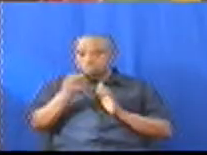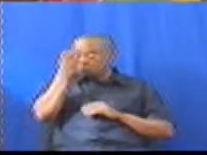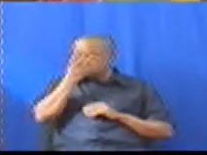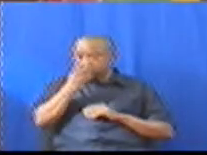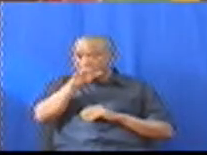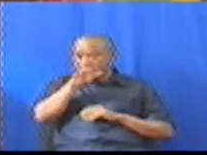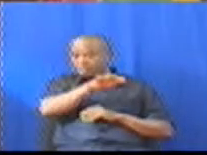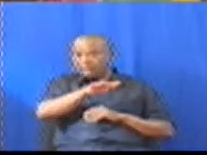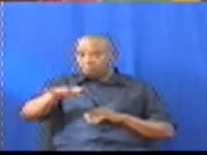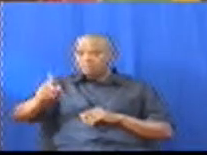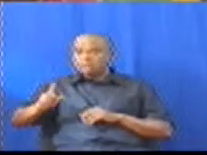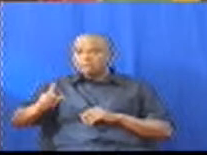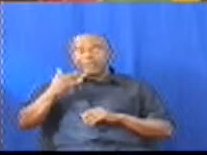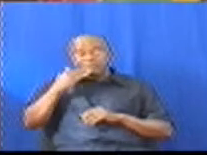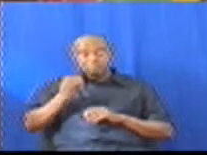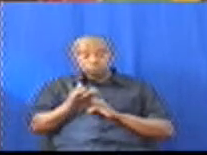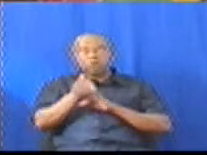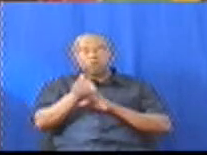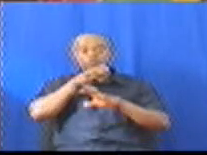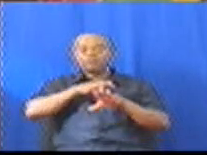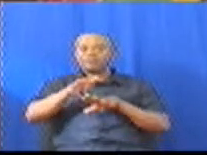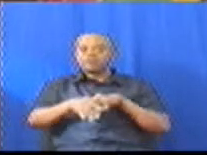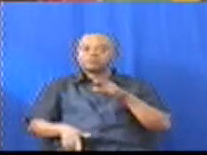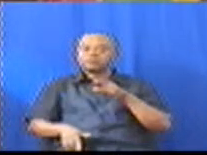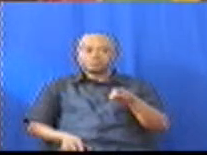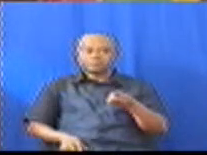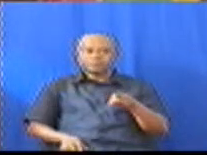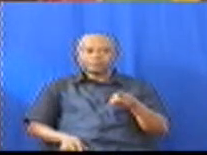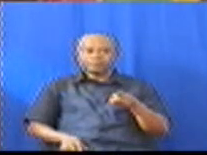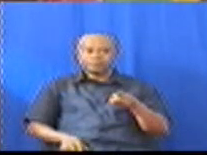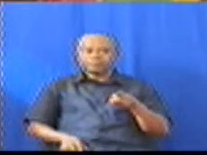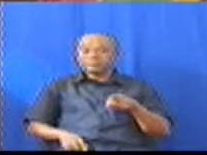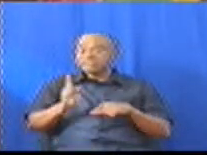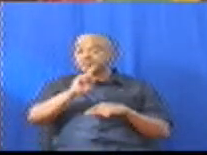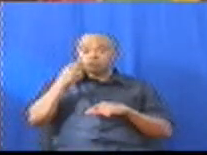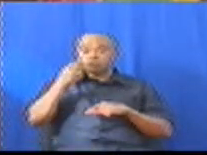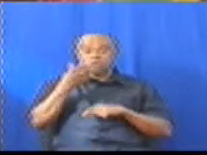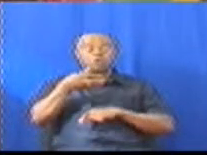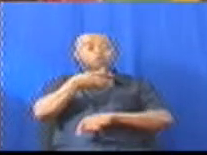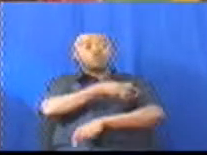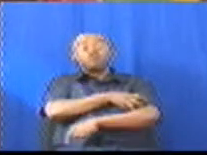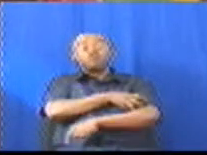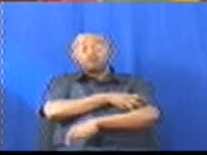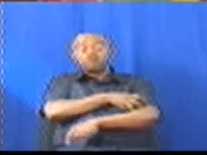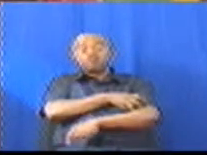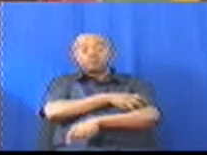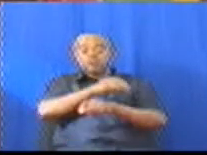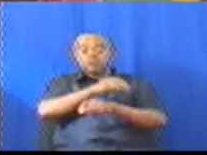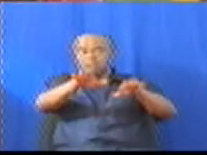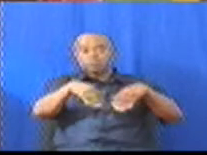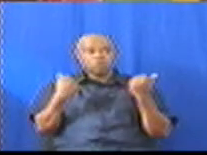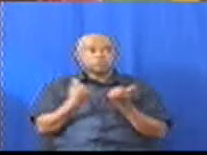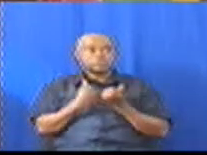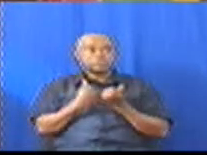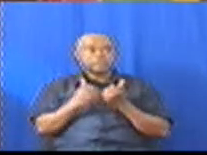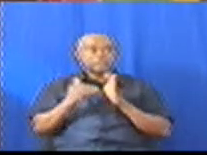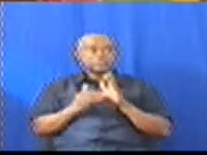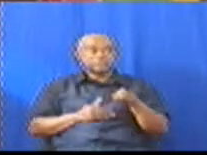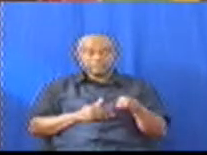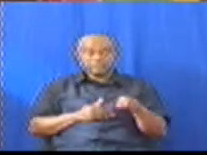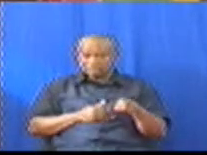mahali. Kwa ni muhimu kutolea ufafanuzi, isije ikaonekana sasa nguvu ya bunge kutengeneza sheria imehamia sehemu